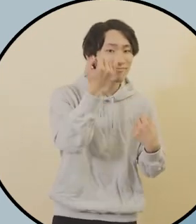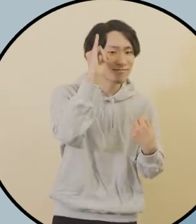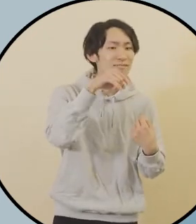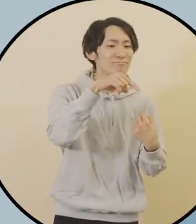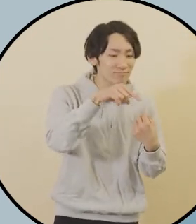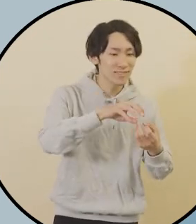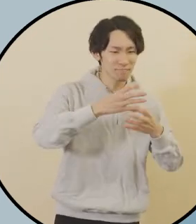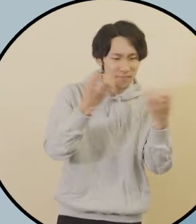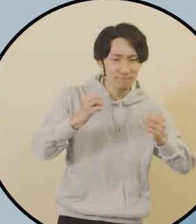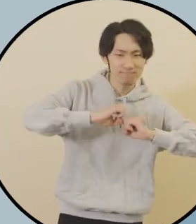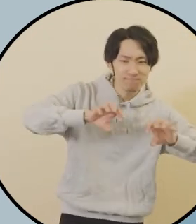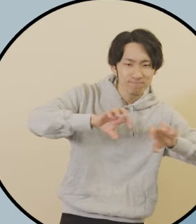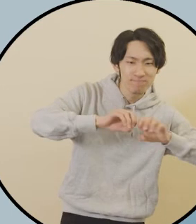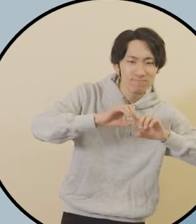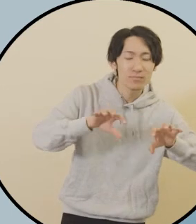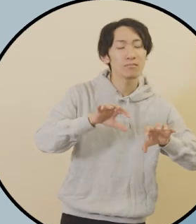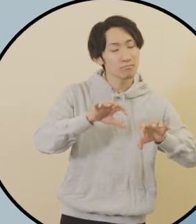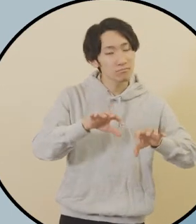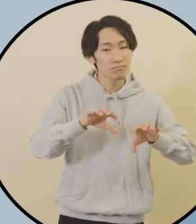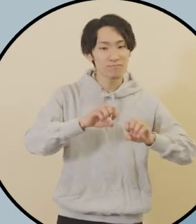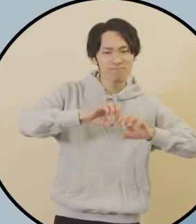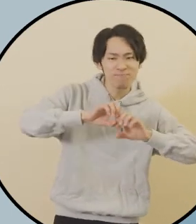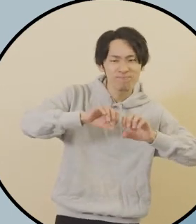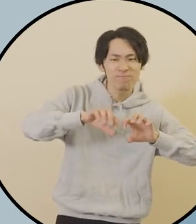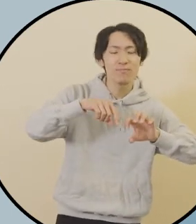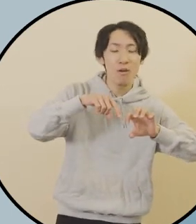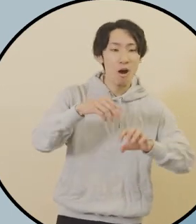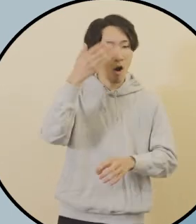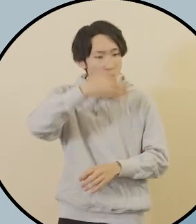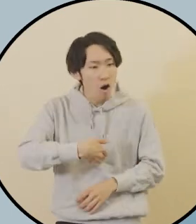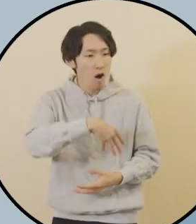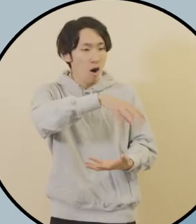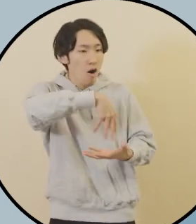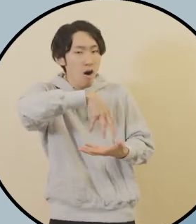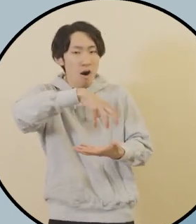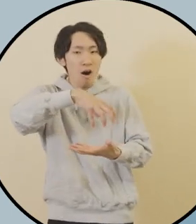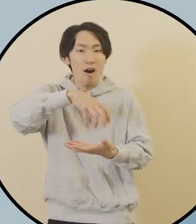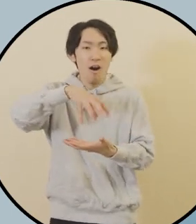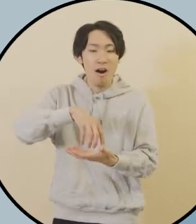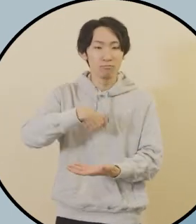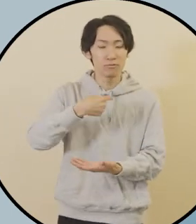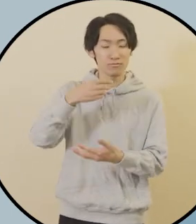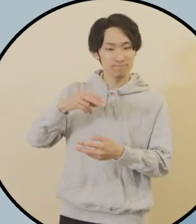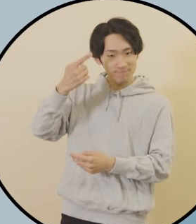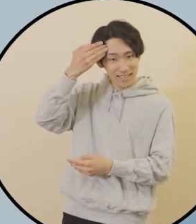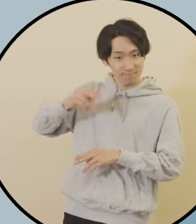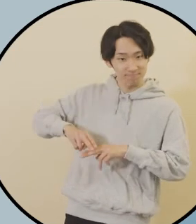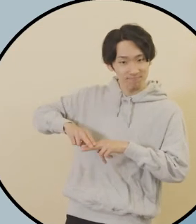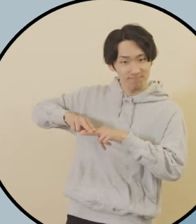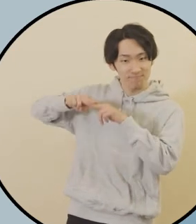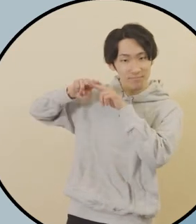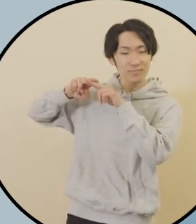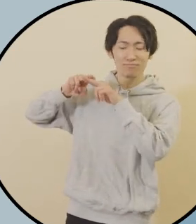がたくさんを発信されるというかそういうものををどんどん情報を収集し